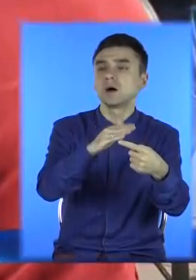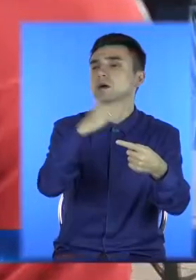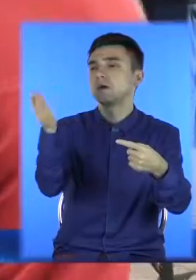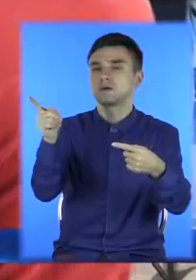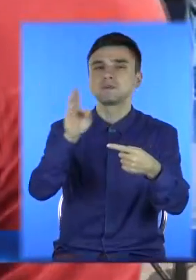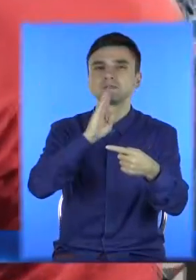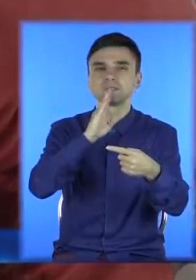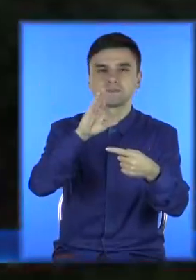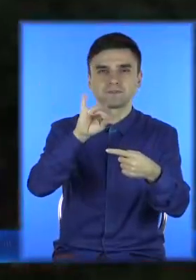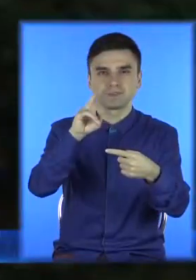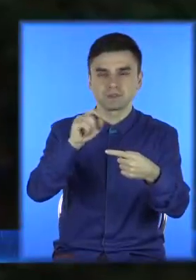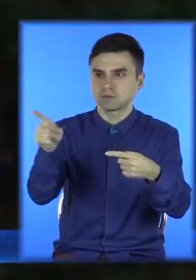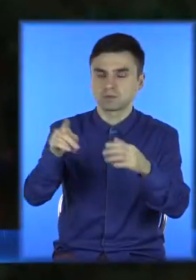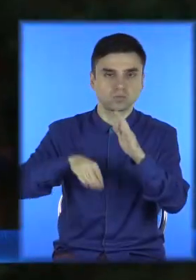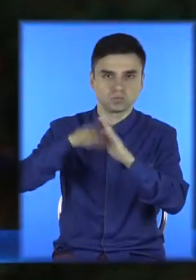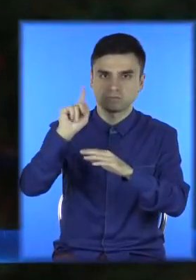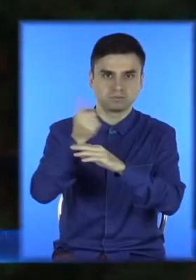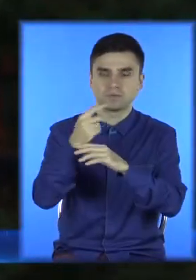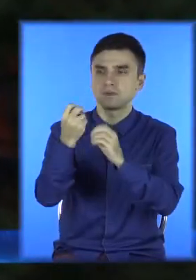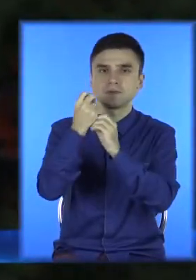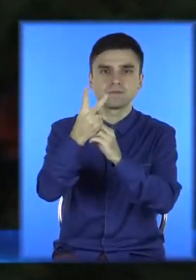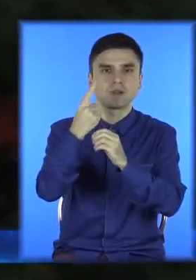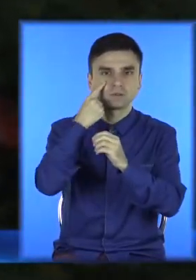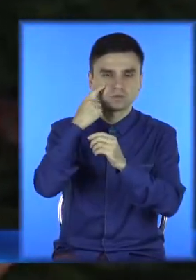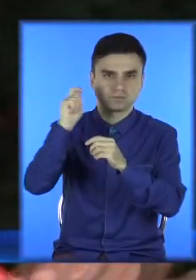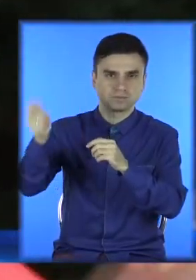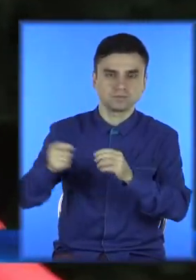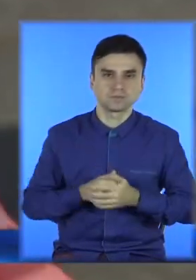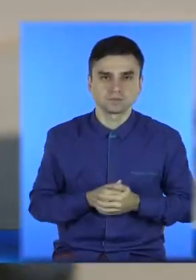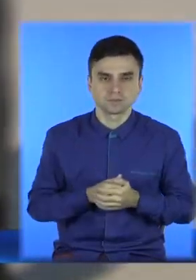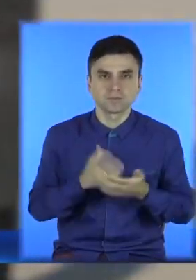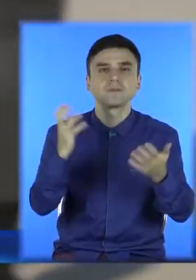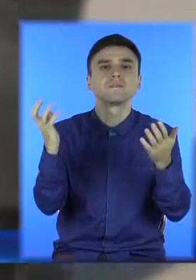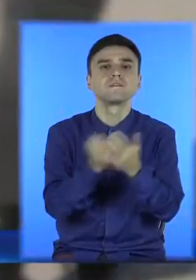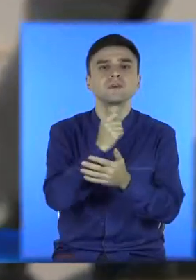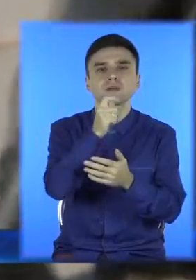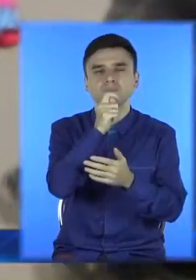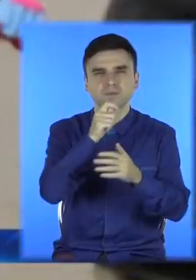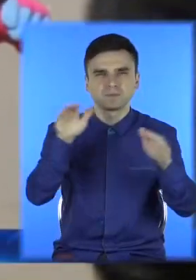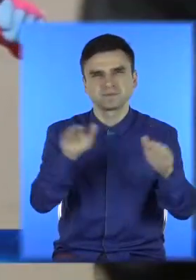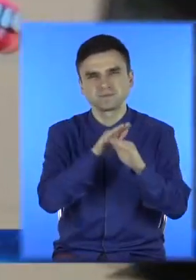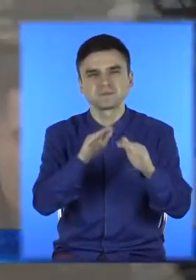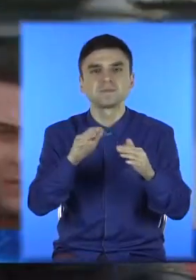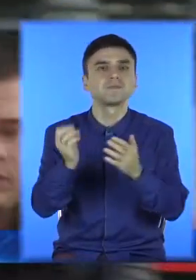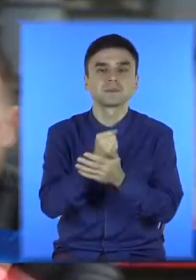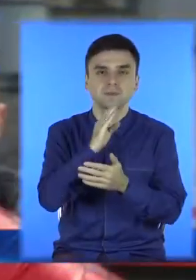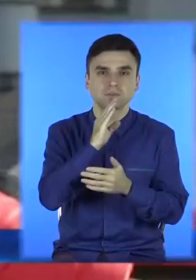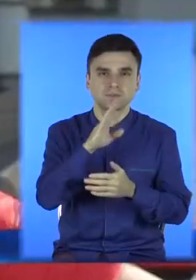– студентка політехнічного коледжу Вікторія. Учасницею конкурсу стала випадково. Прогулювалась неподалік разом із